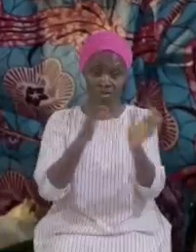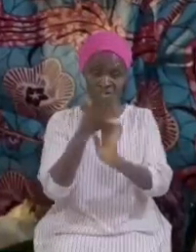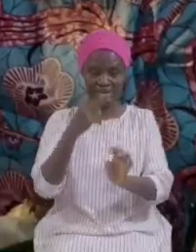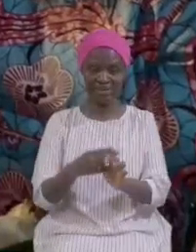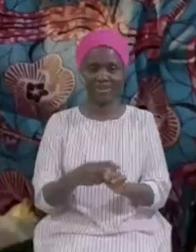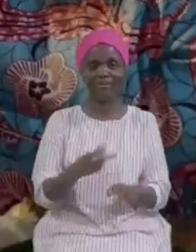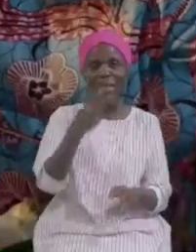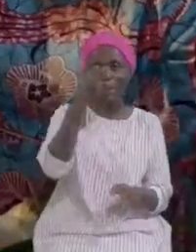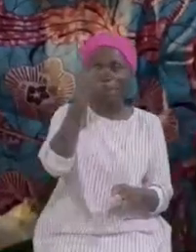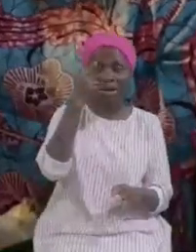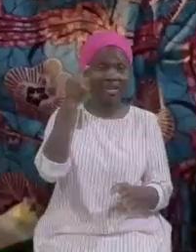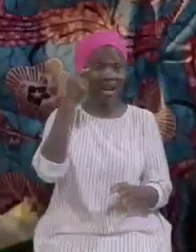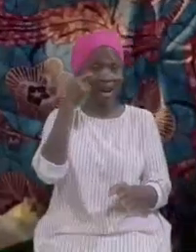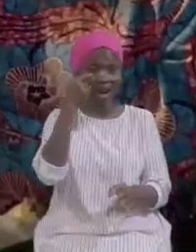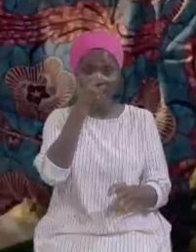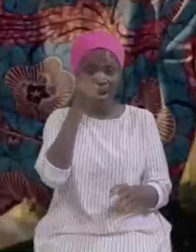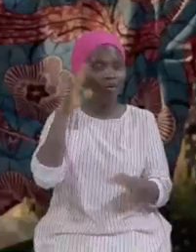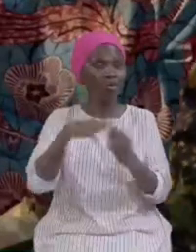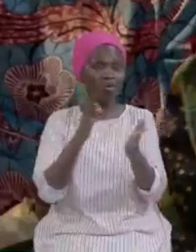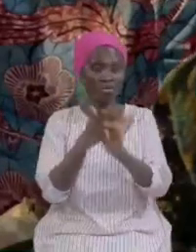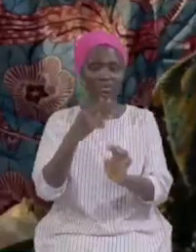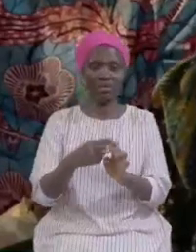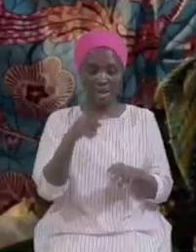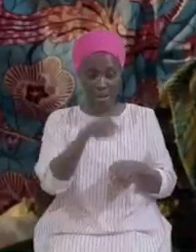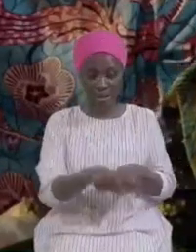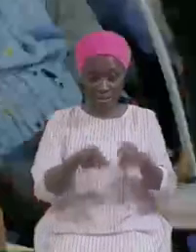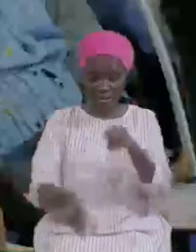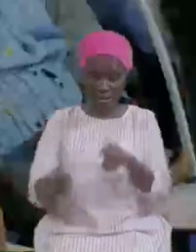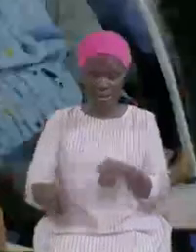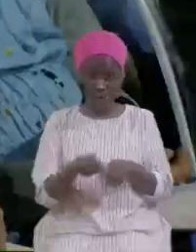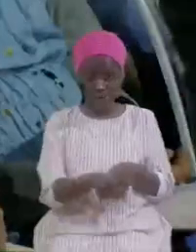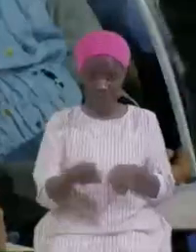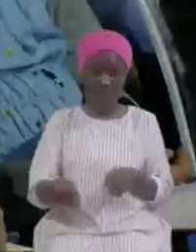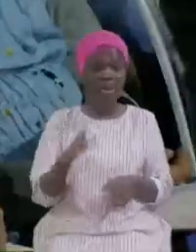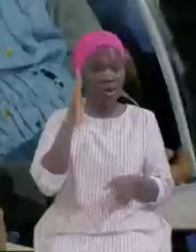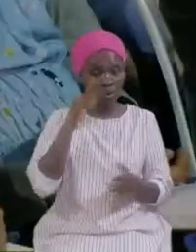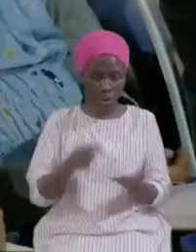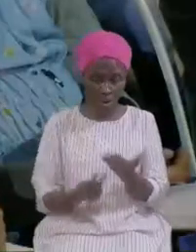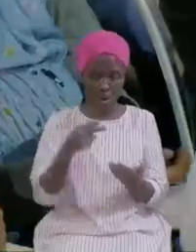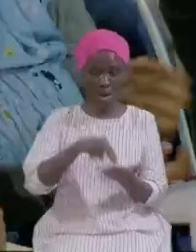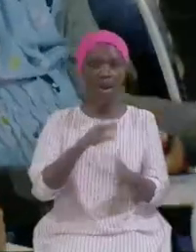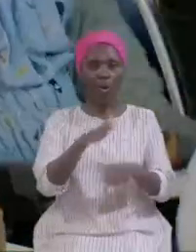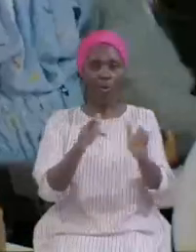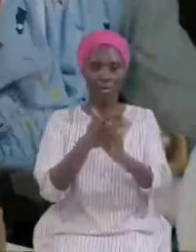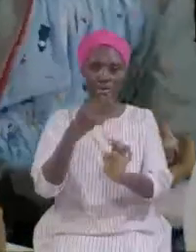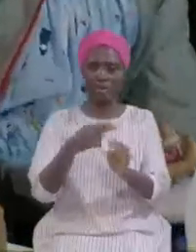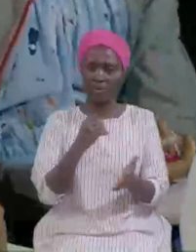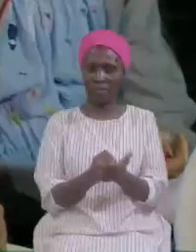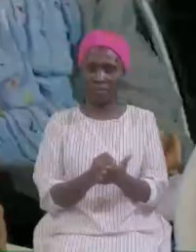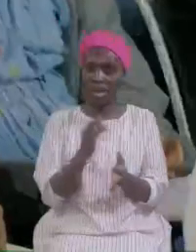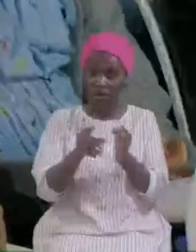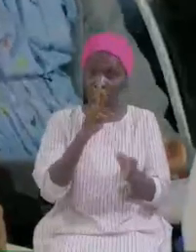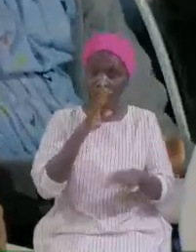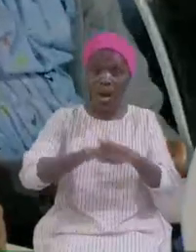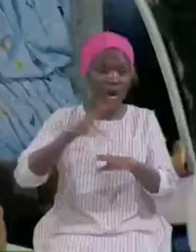Les yeux aveugles vont s'ouvrir, les paralytiques vont se lever pour marcher. Et si tu nous suis à la radio